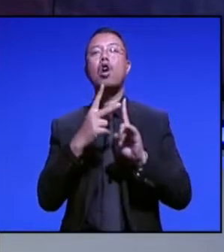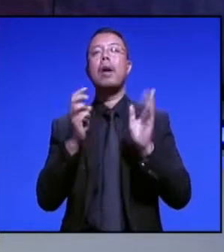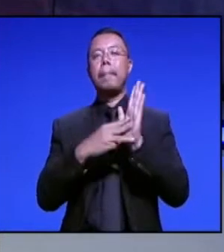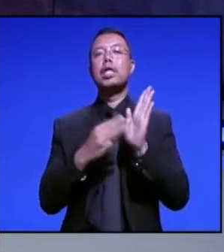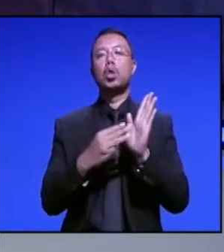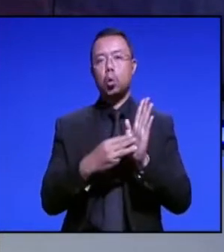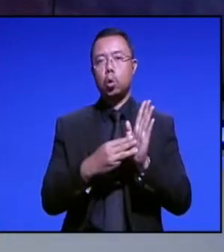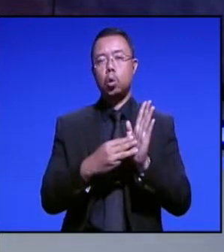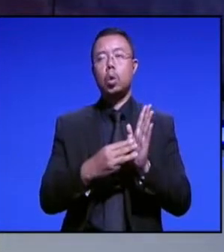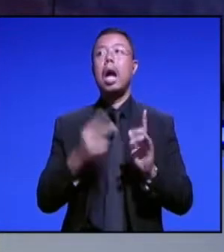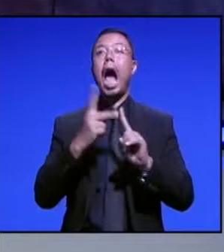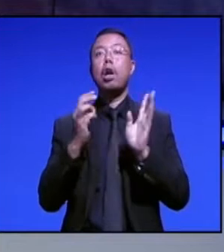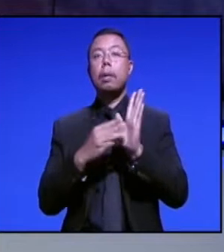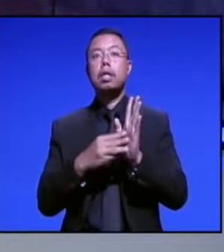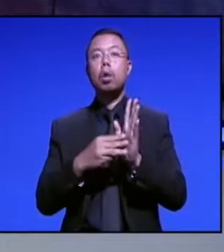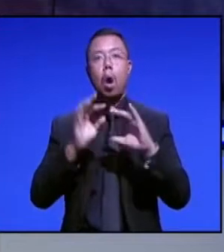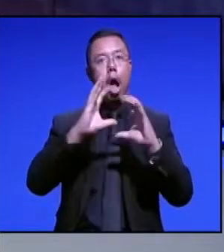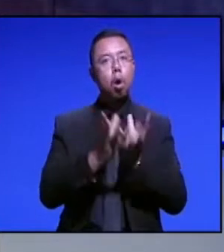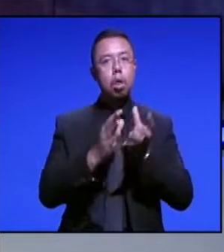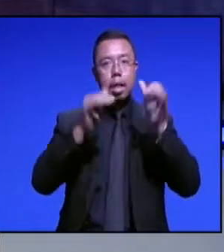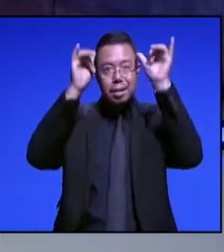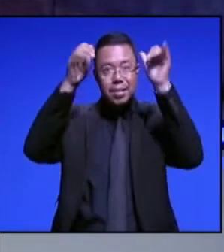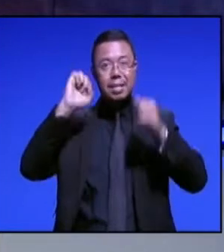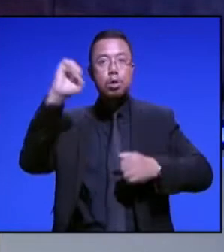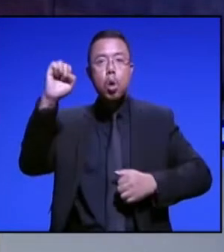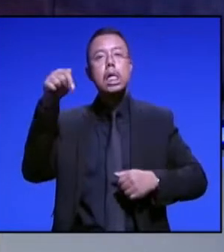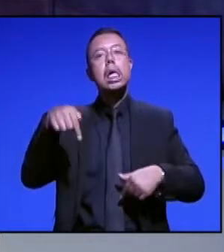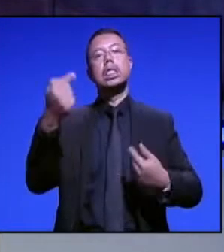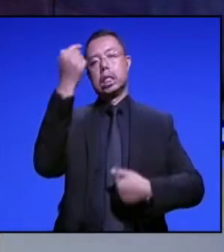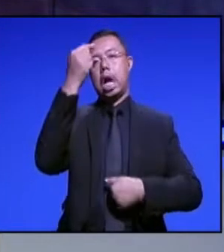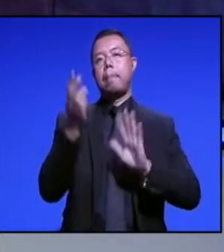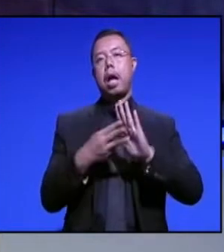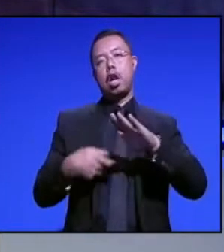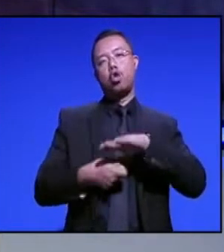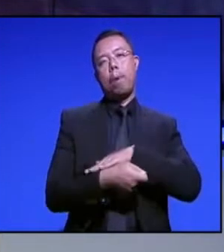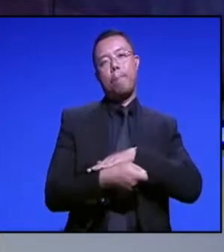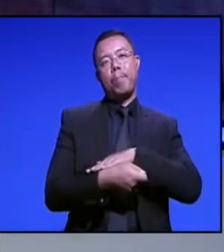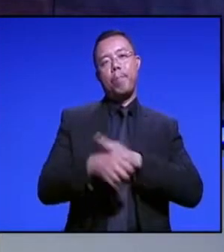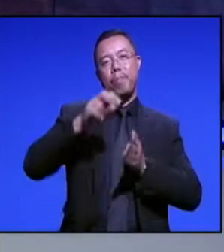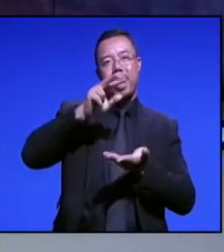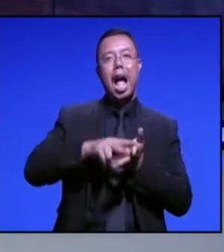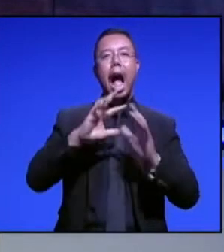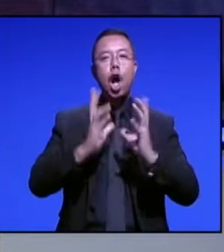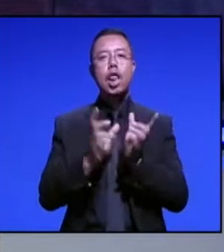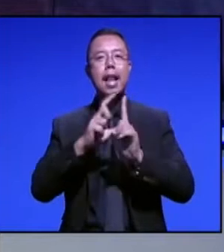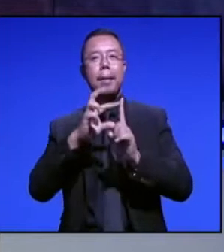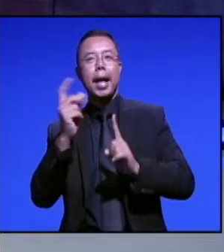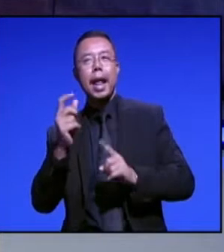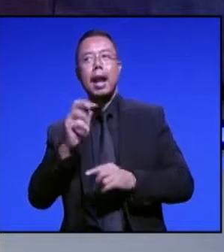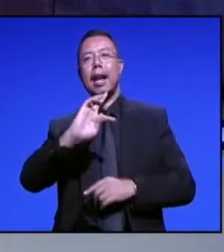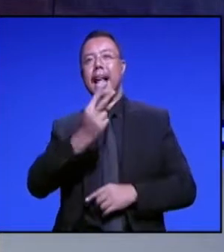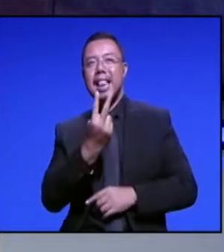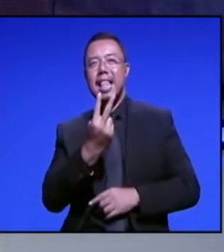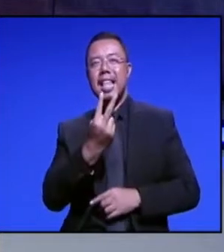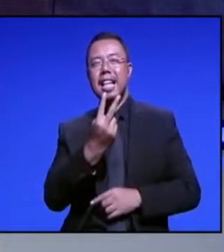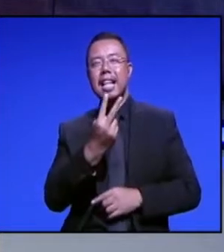Masiku. Harun Masiku adalah politikus PDIP yang menjadi tersangka dalam kasus dugaan suap penetapan anggota DPR RI pergantian